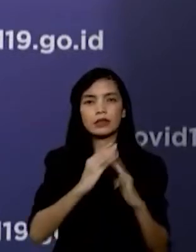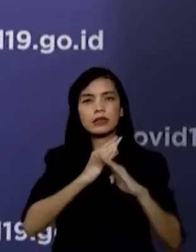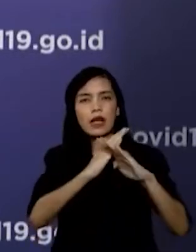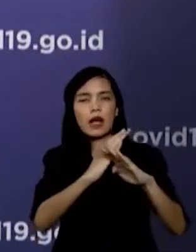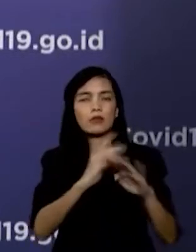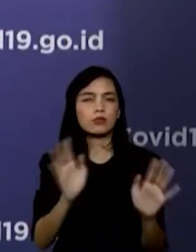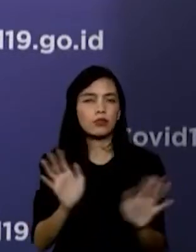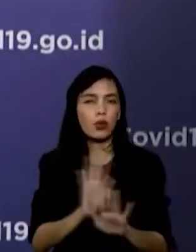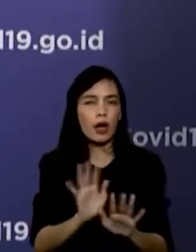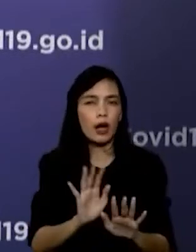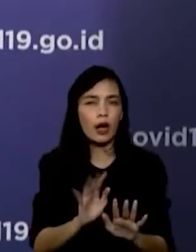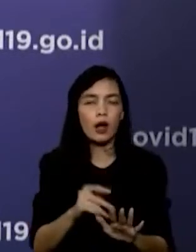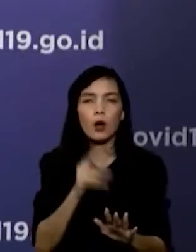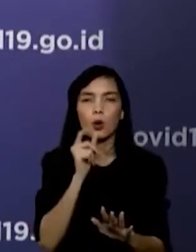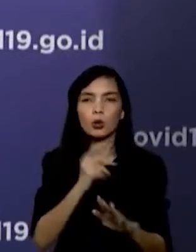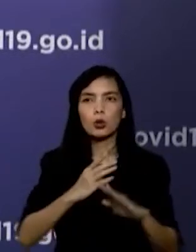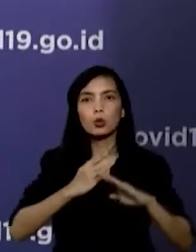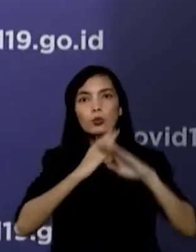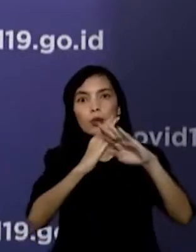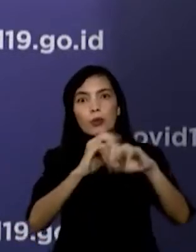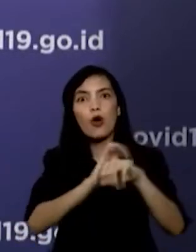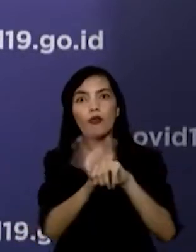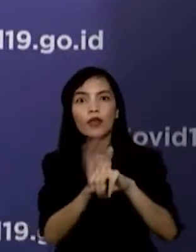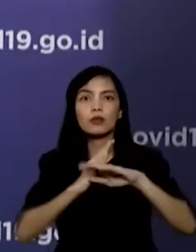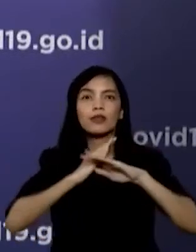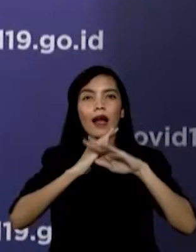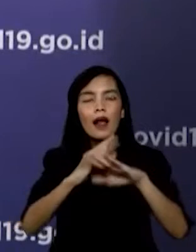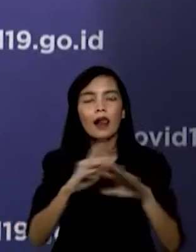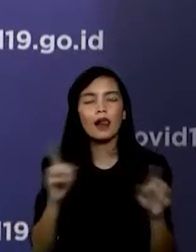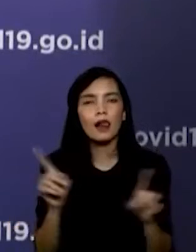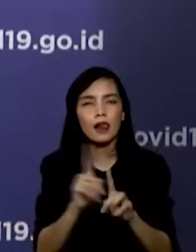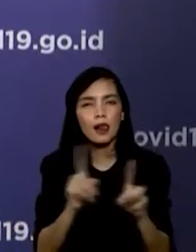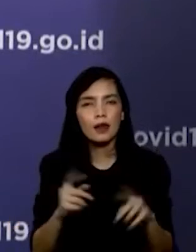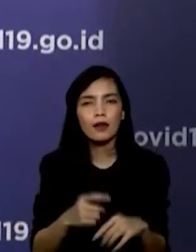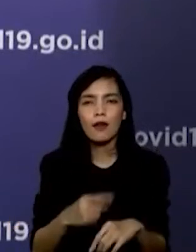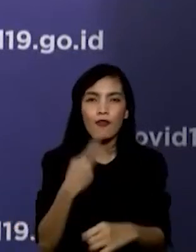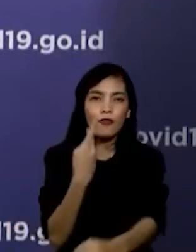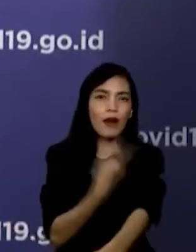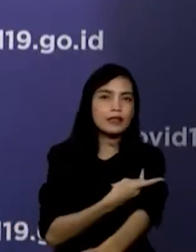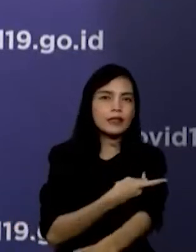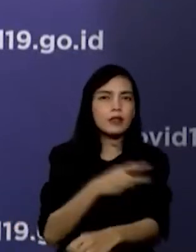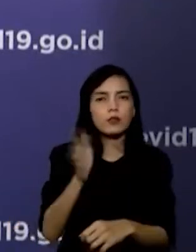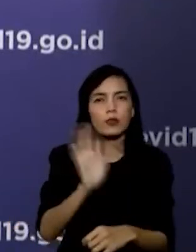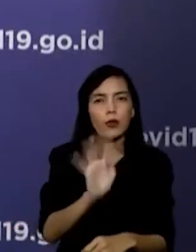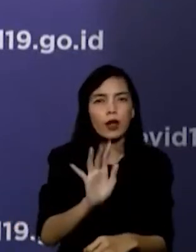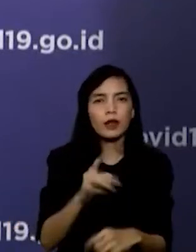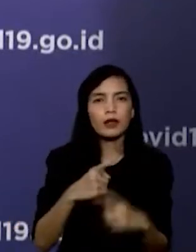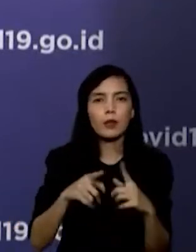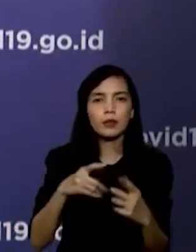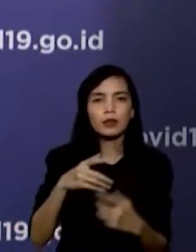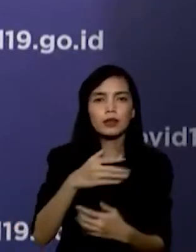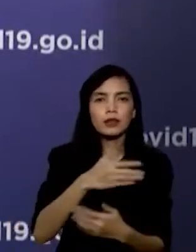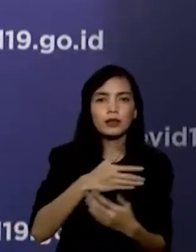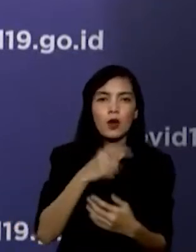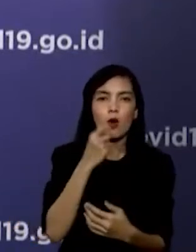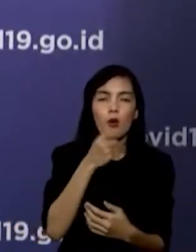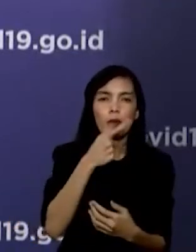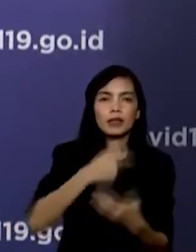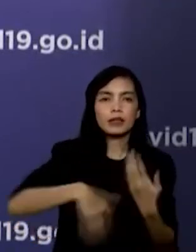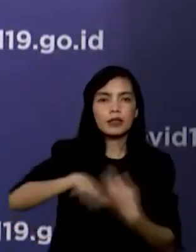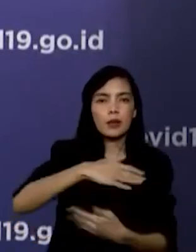pencegahan. Ini bukan penangkal COVID-19. Ini bukan vaksin. Ini merupakan kombinasi